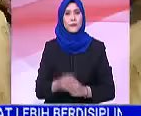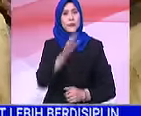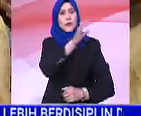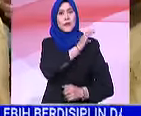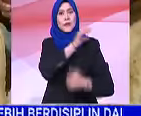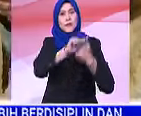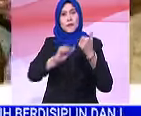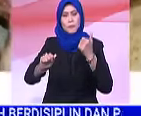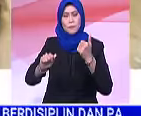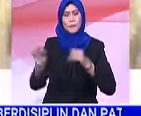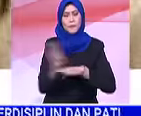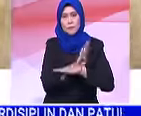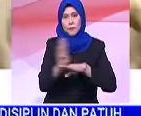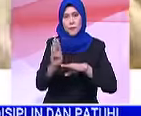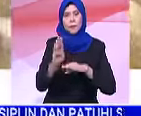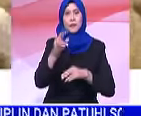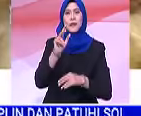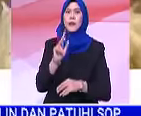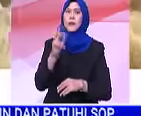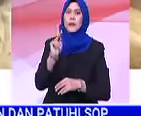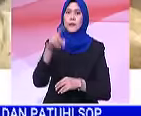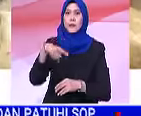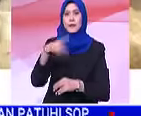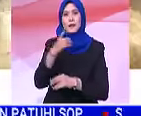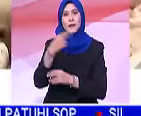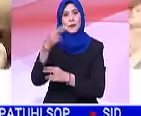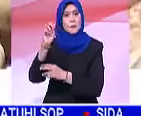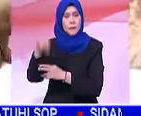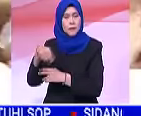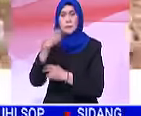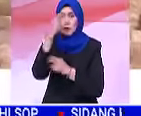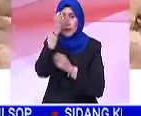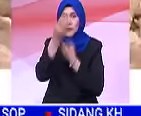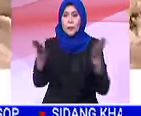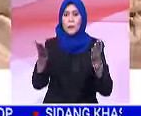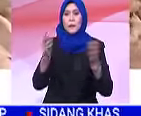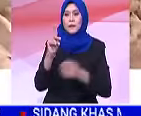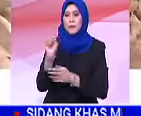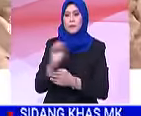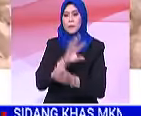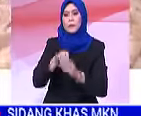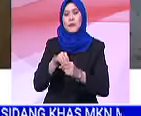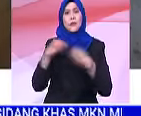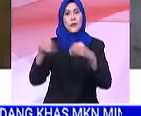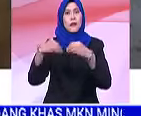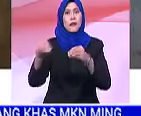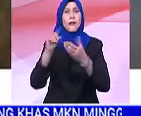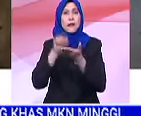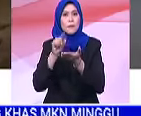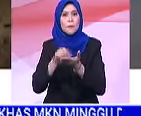Pengerusi Jawatankuasa Perdagangan Dalam Negeri dan Hal Ehwal Pengguna Negeri Wan Romani Wan Salim memberitahu kes melibatkan peniaga ayam dan daging di